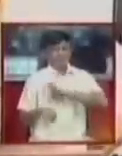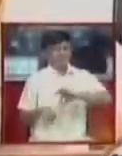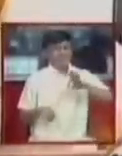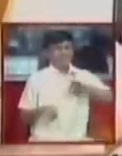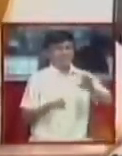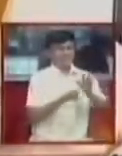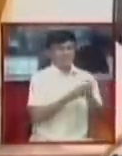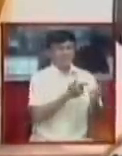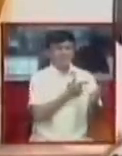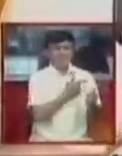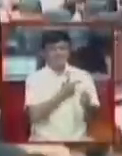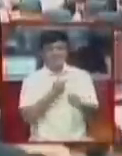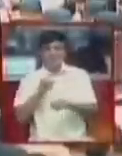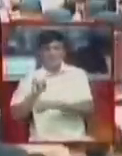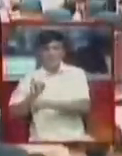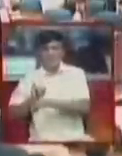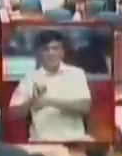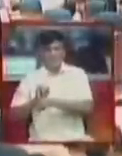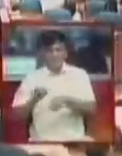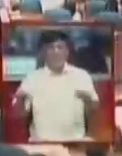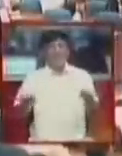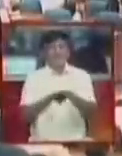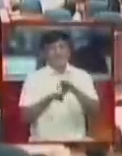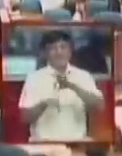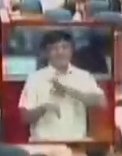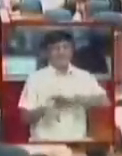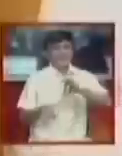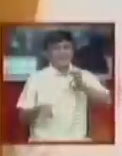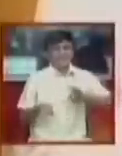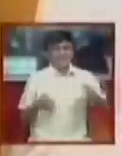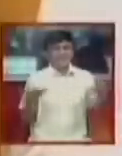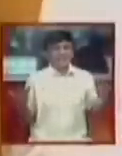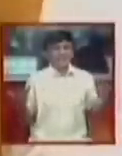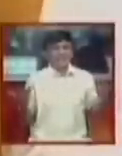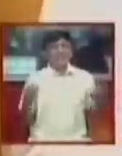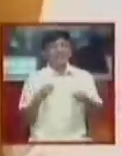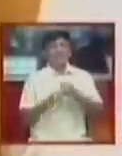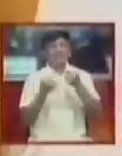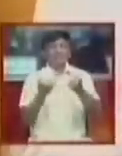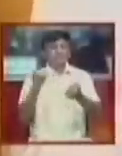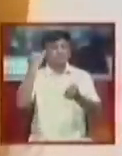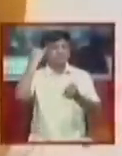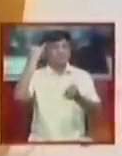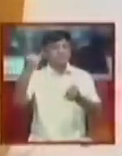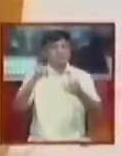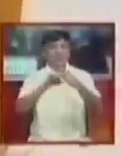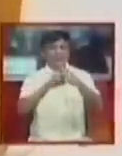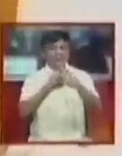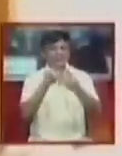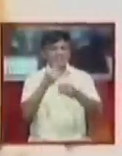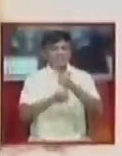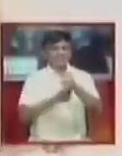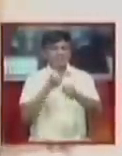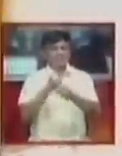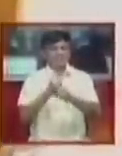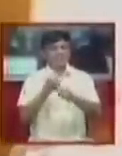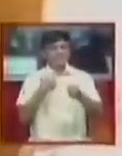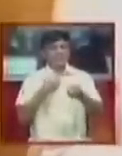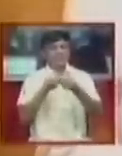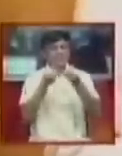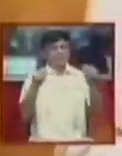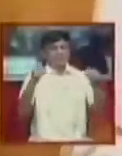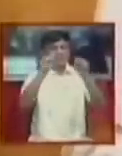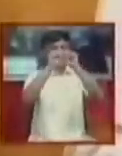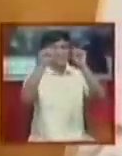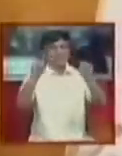mga tamad at porsigido. Ito po ang isa lamang sa mahakbang natin upang tugunan ito. Simula ngayon taon, magpapatupad tayo